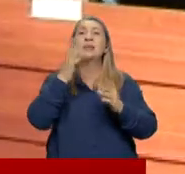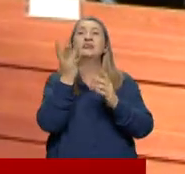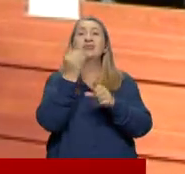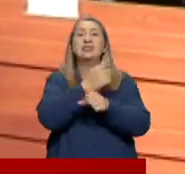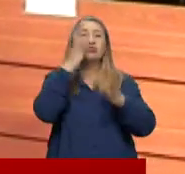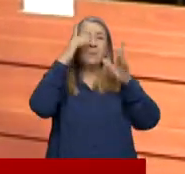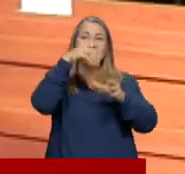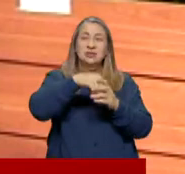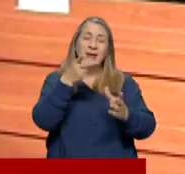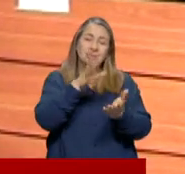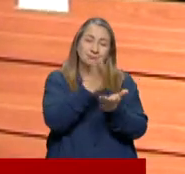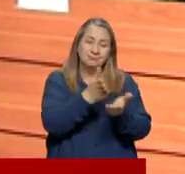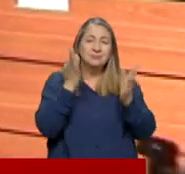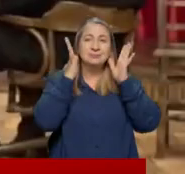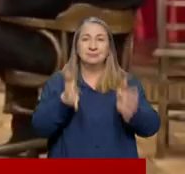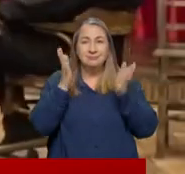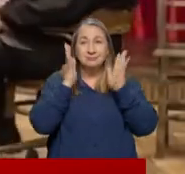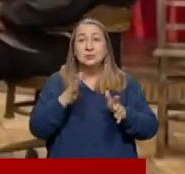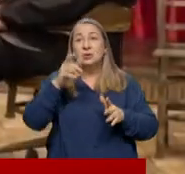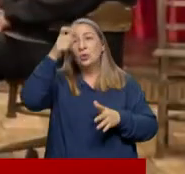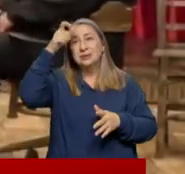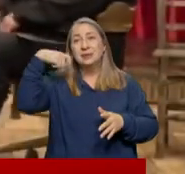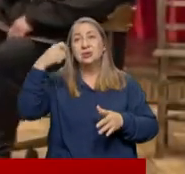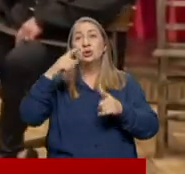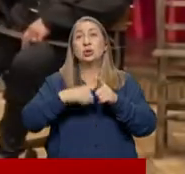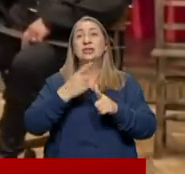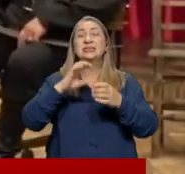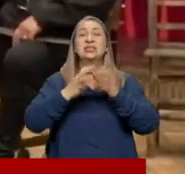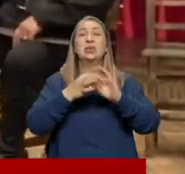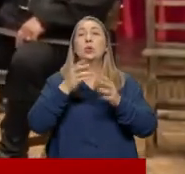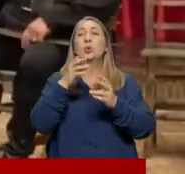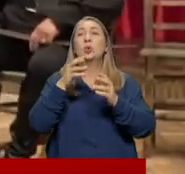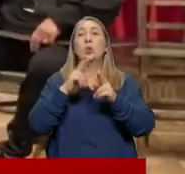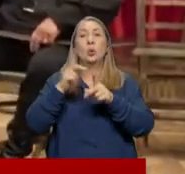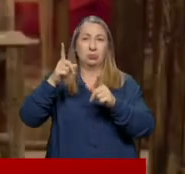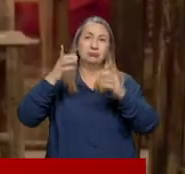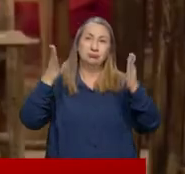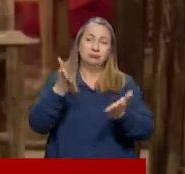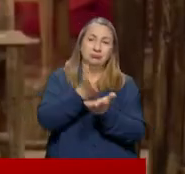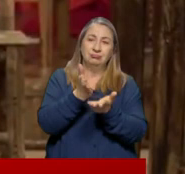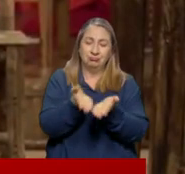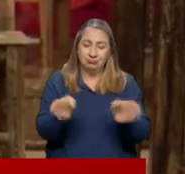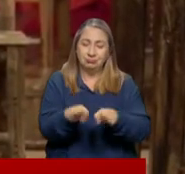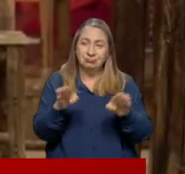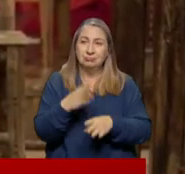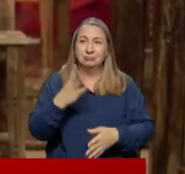cenaze namazı kılınacak Usta ismin Türk sinemasının jönü Zincirlikuyu mezarlığına defnedilecek